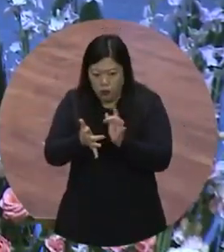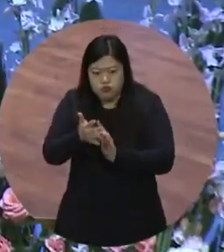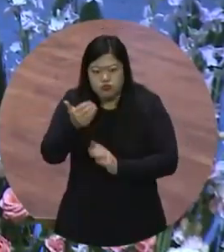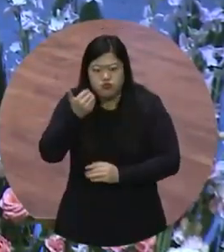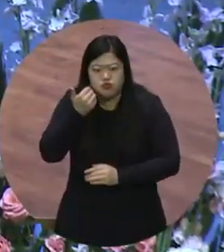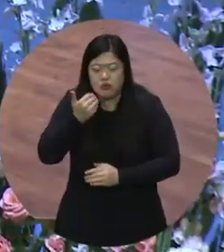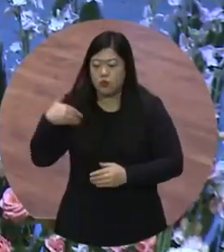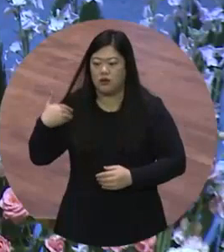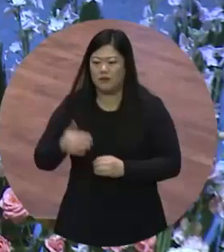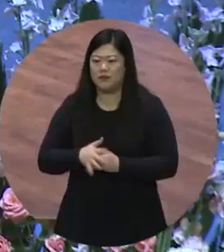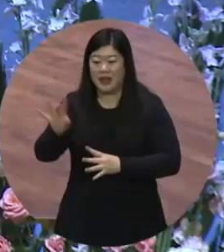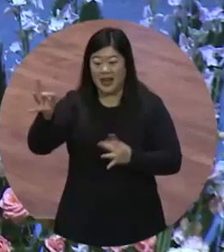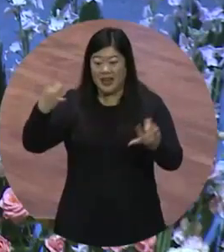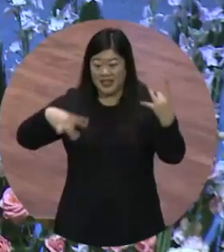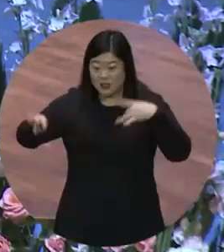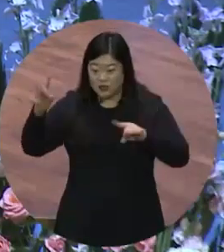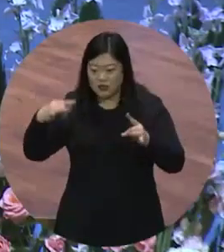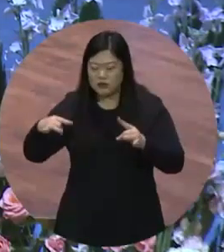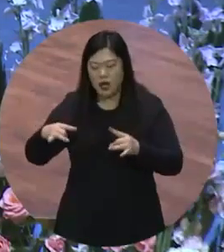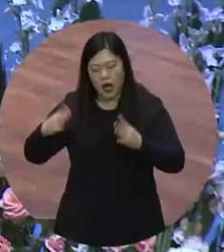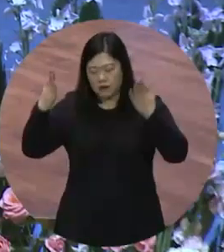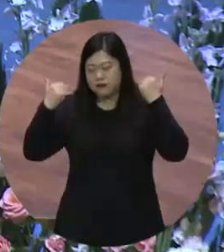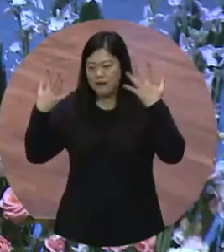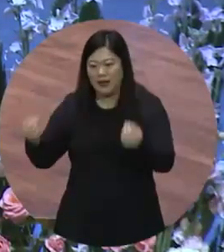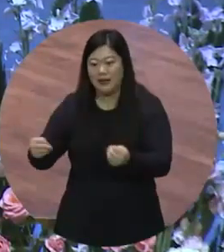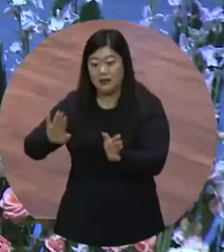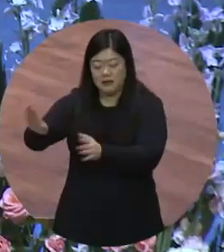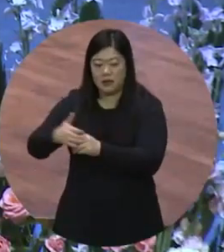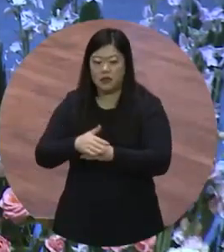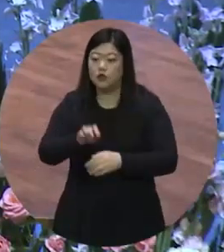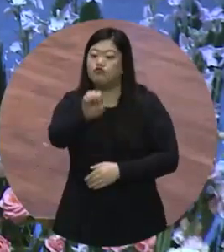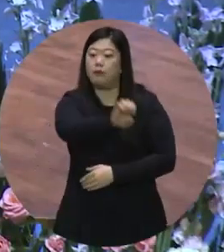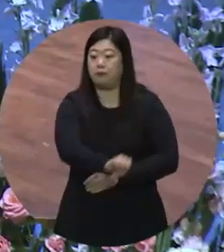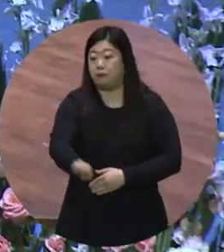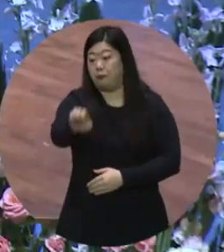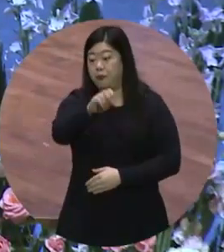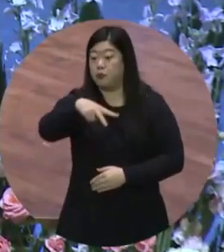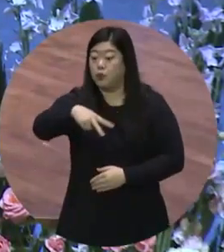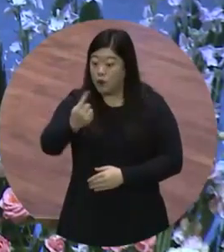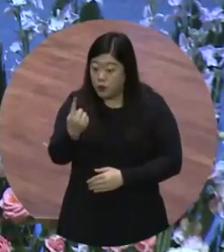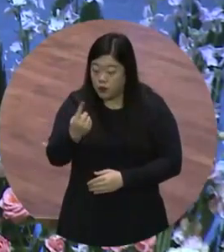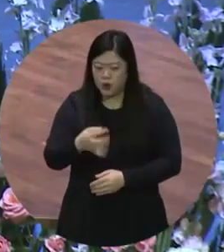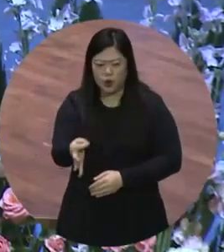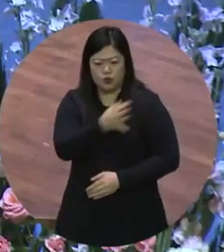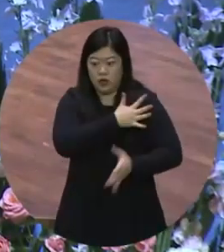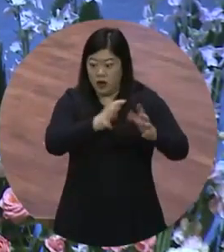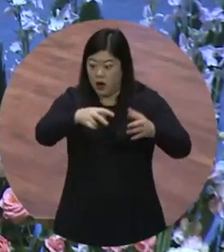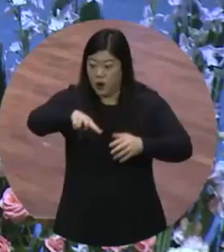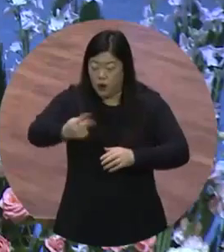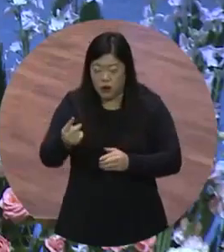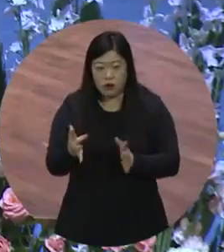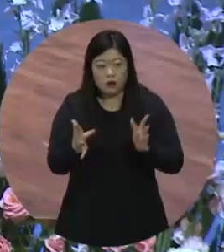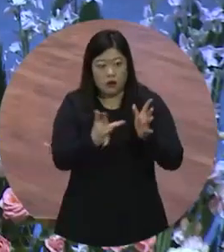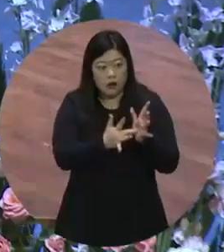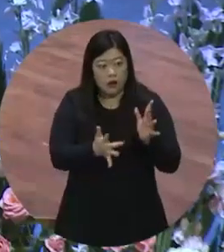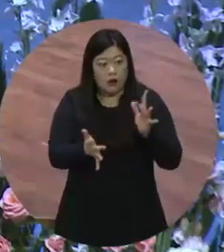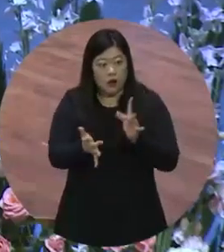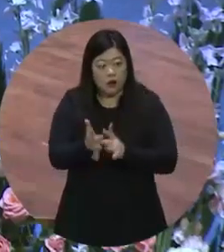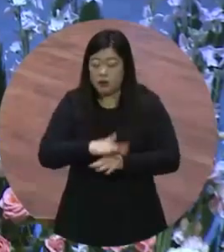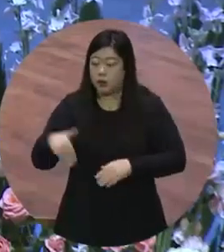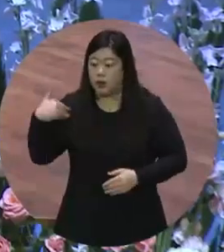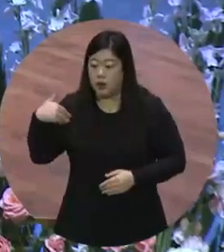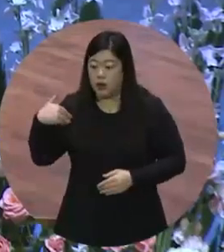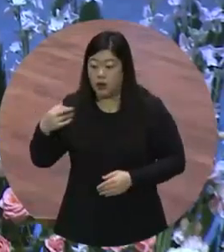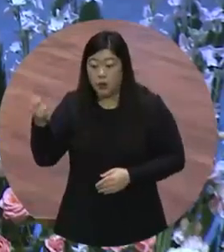뭐 태국 같은 말할 것도 없고 전 심지어 말이지요 이 전 이 천주교 국가인